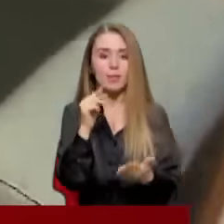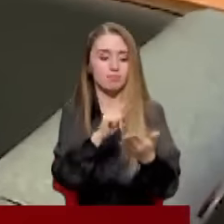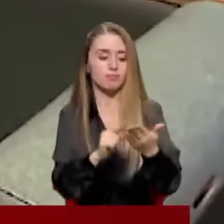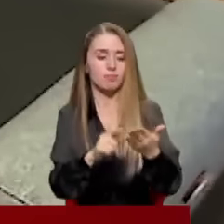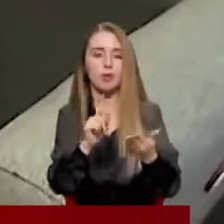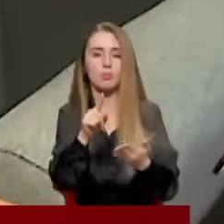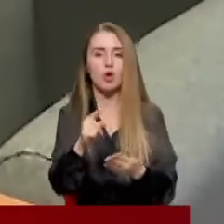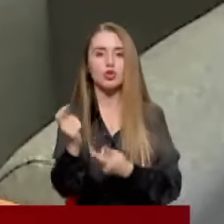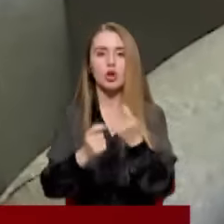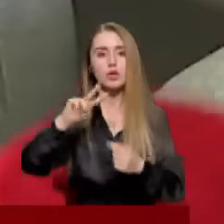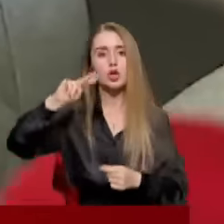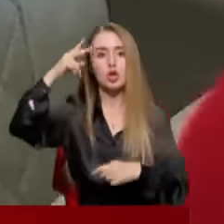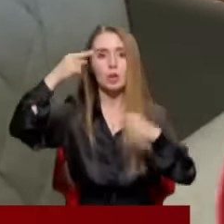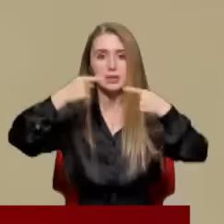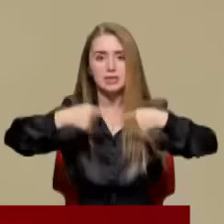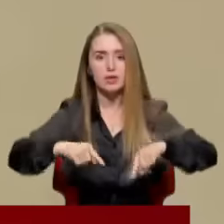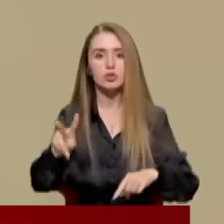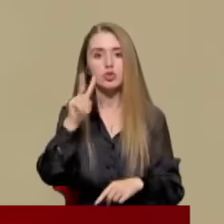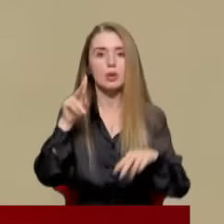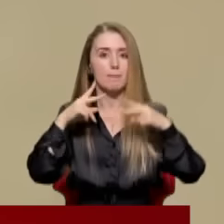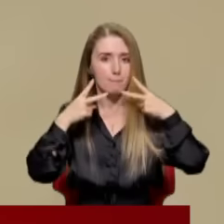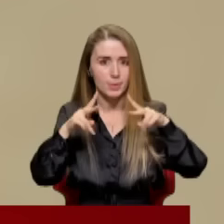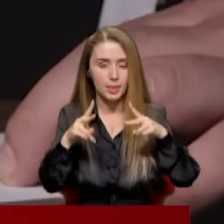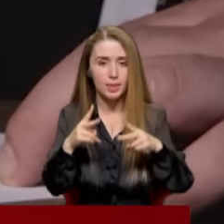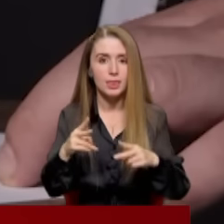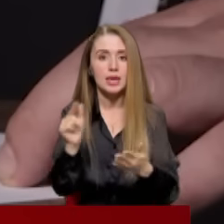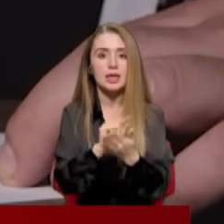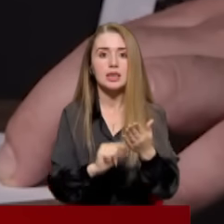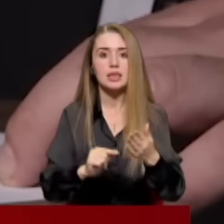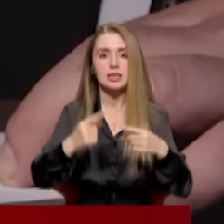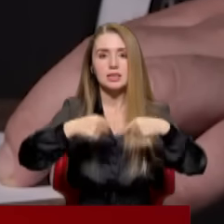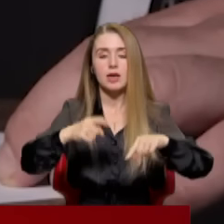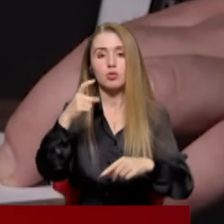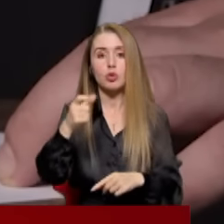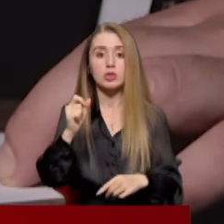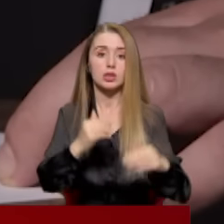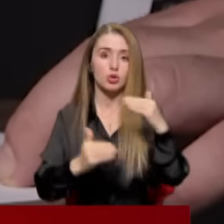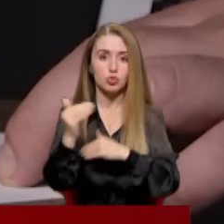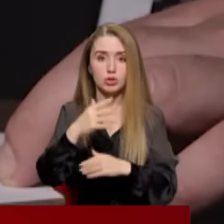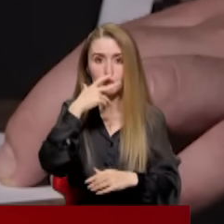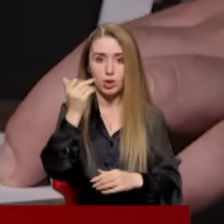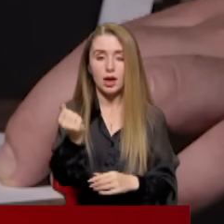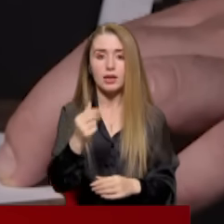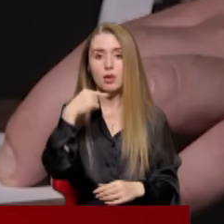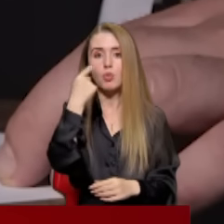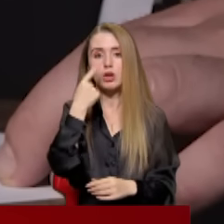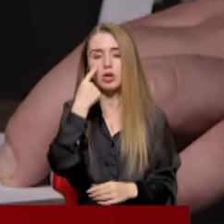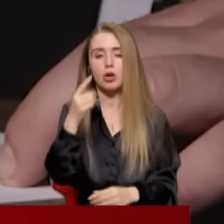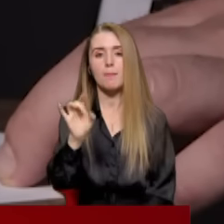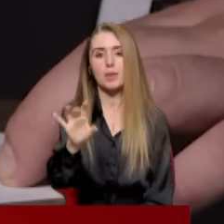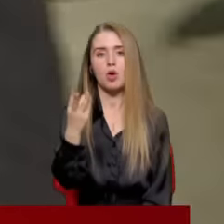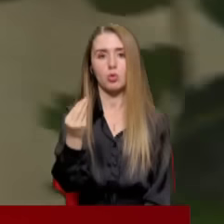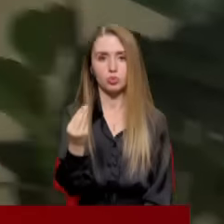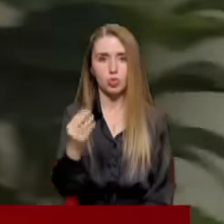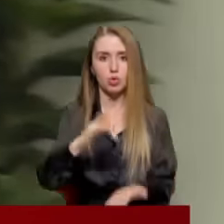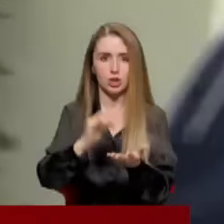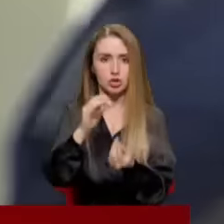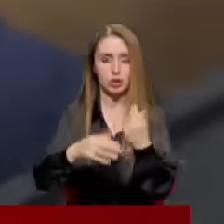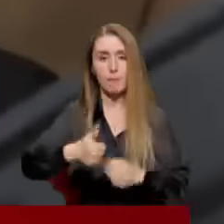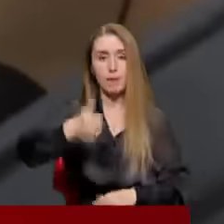yaptığı görevde yükselme sınavının sonuçları açıklandı. Yazılı sınavda 90 üzeri puan alanların mülakatta elendiği ortaya çıktı.